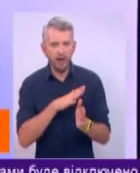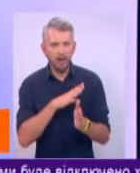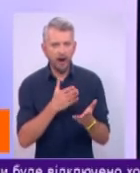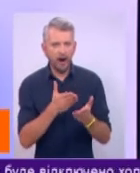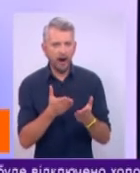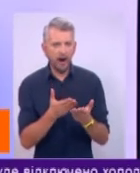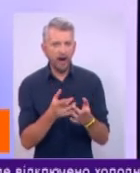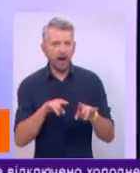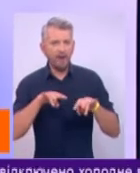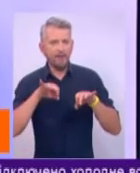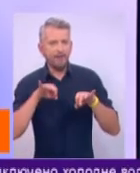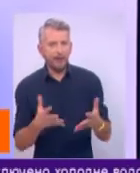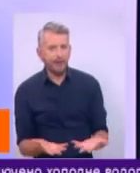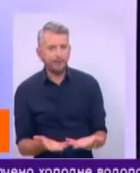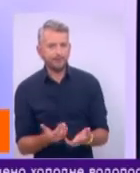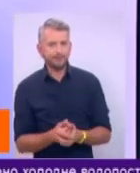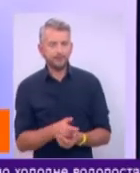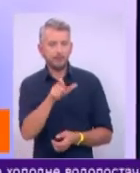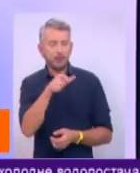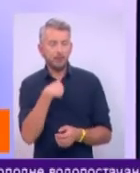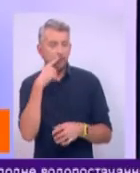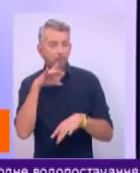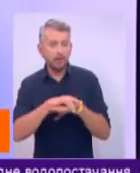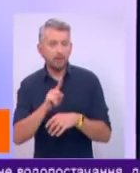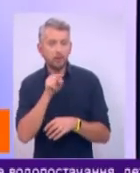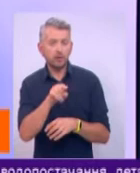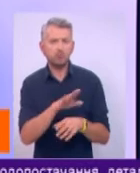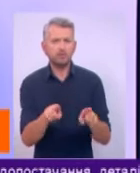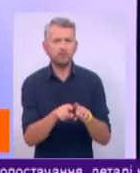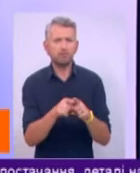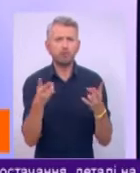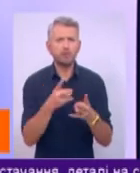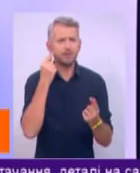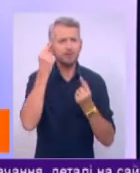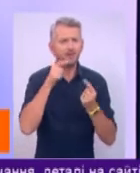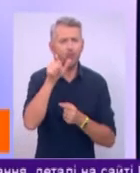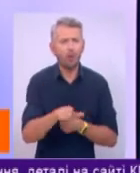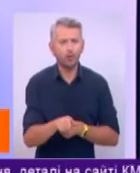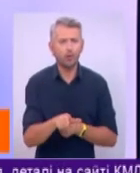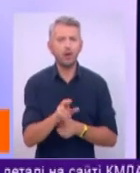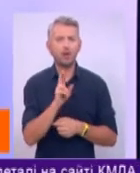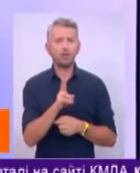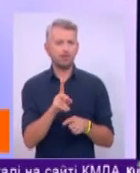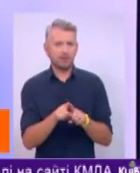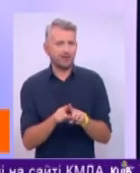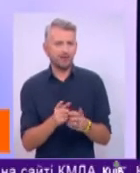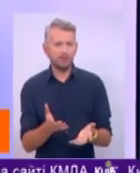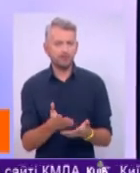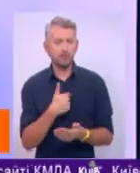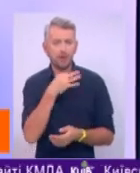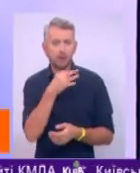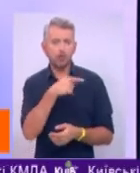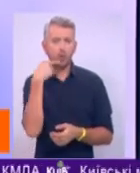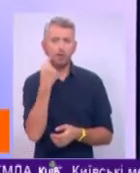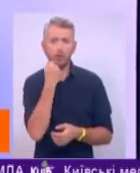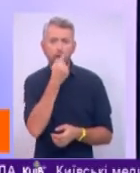розрядка. І там люди, я помітив, що там не стільки потрібен психолог, як такий, а я скажу